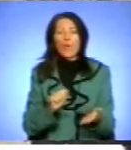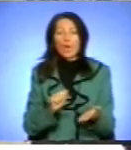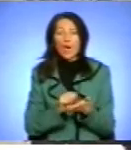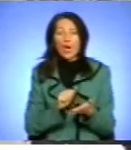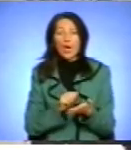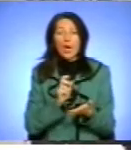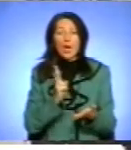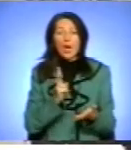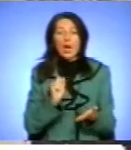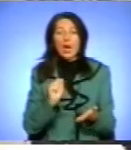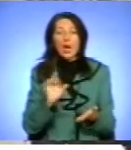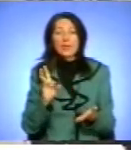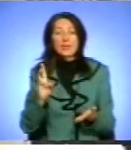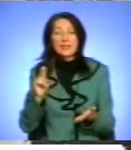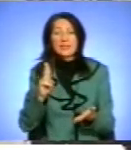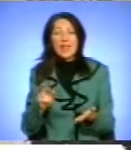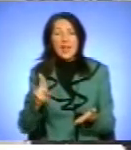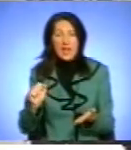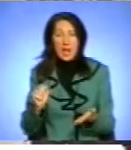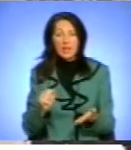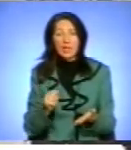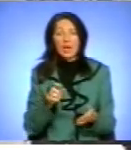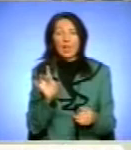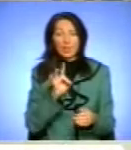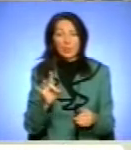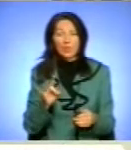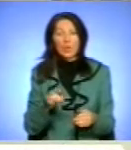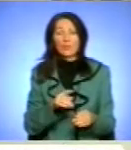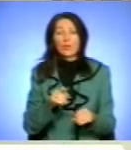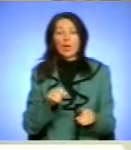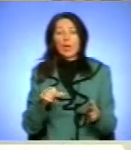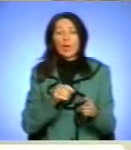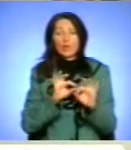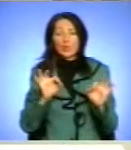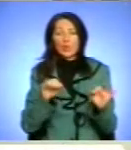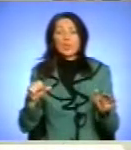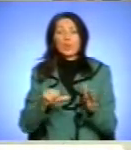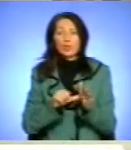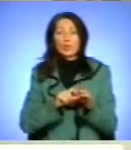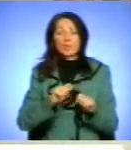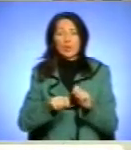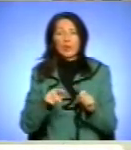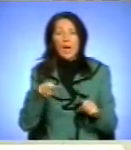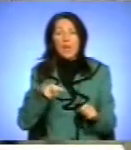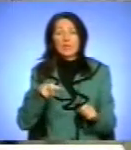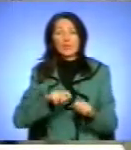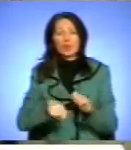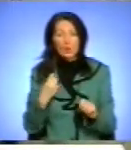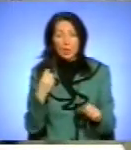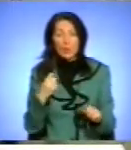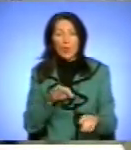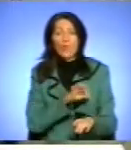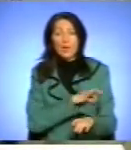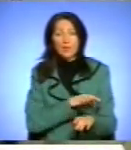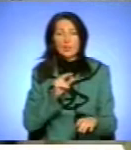Відні. Інформація про діяльність учасників листопадового зриву у Франції і Чехословаччині. Представлено і документи Тернопільського воєводського